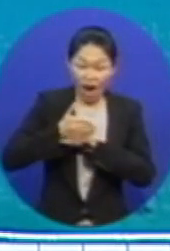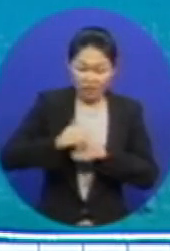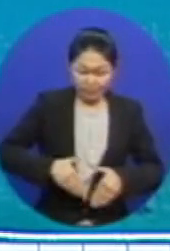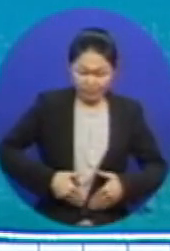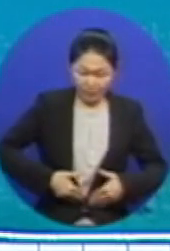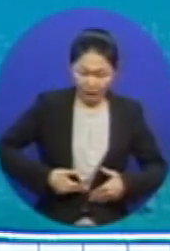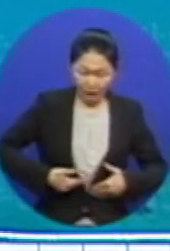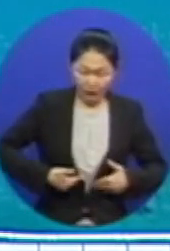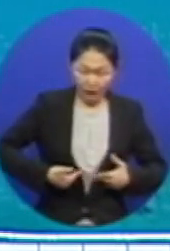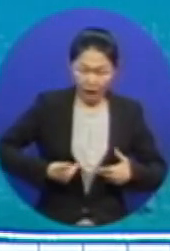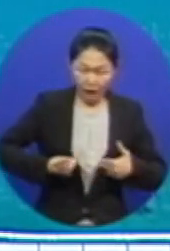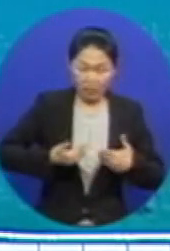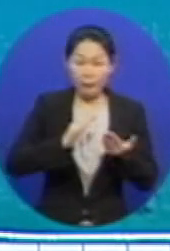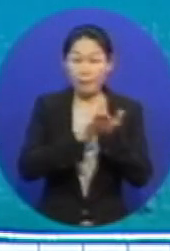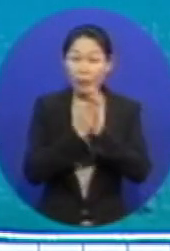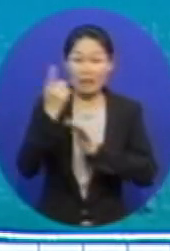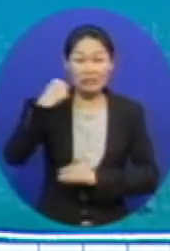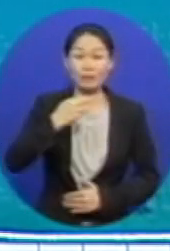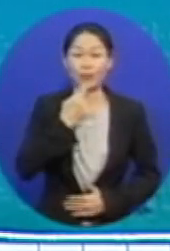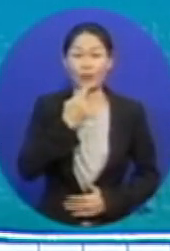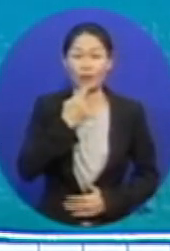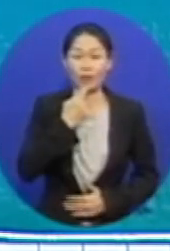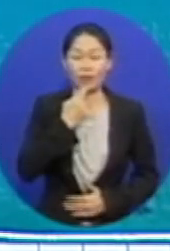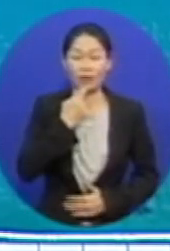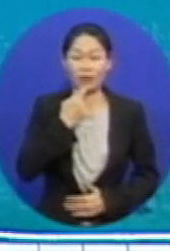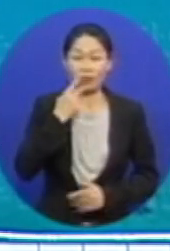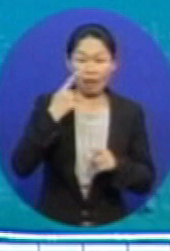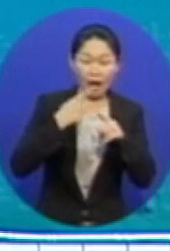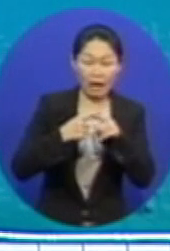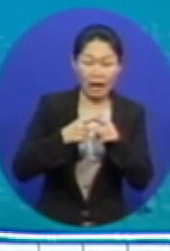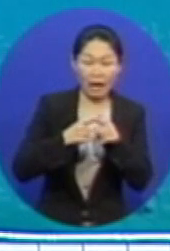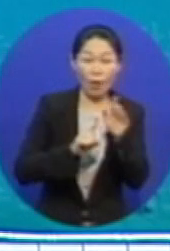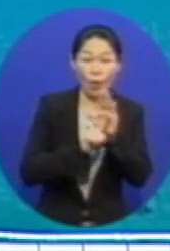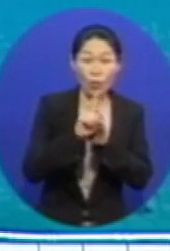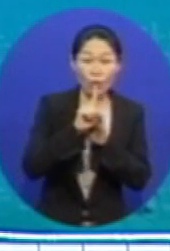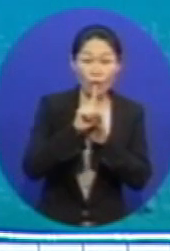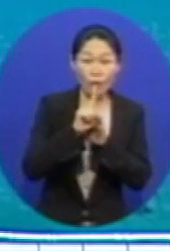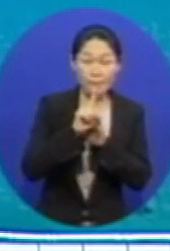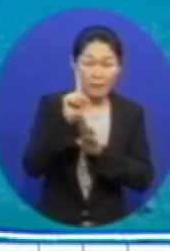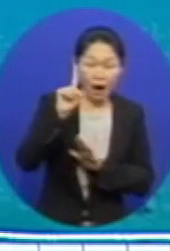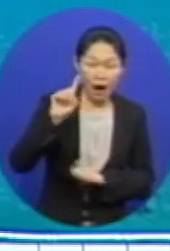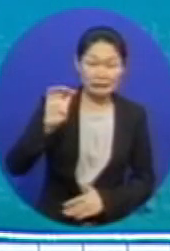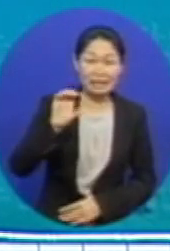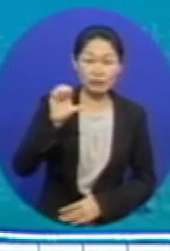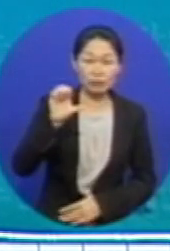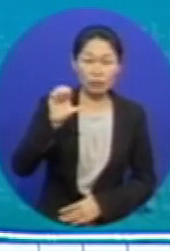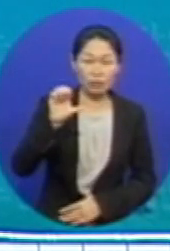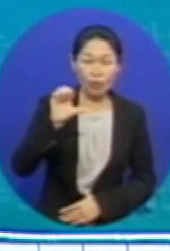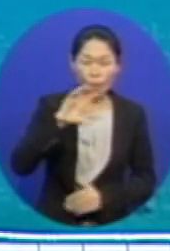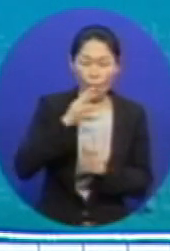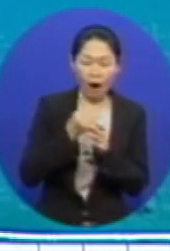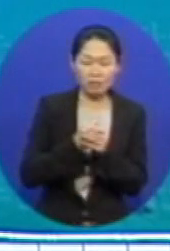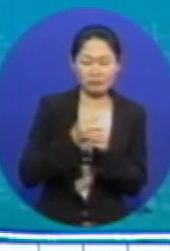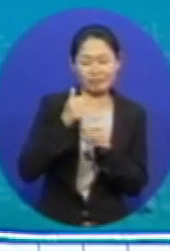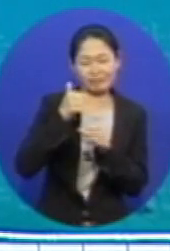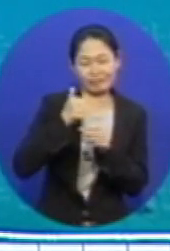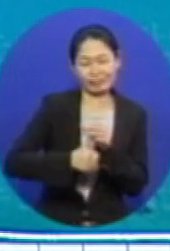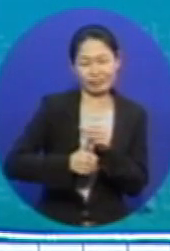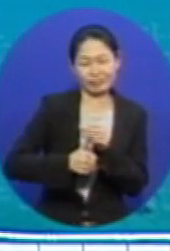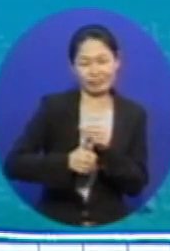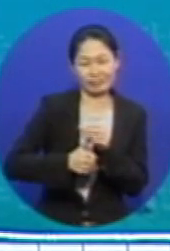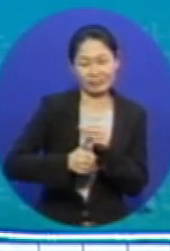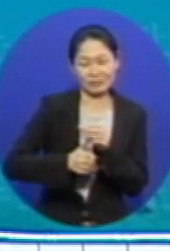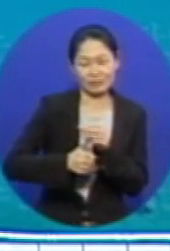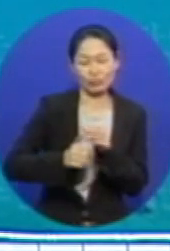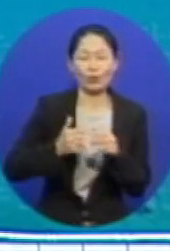느낌이 없어 없는 거죠 그러다가 45도 정도 되면 푹 익어 버려요 4